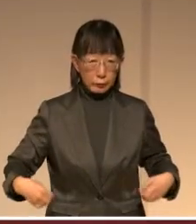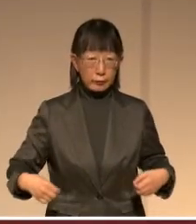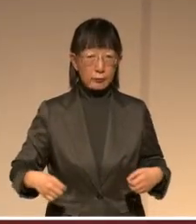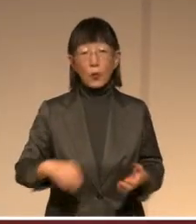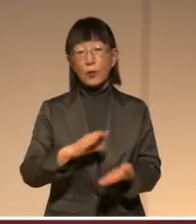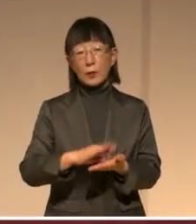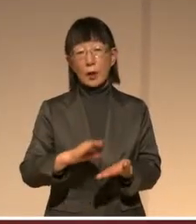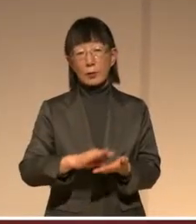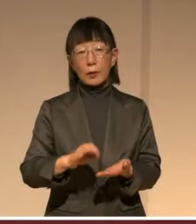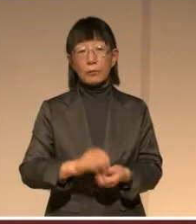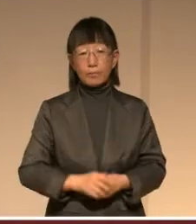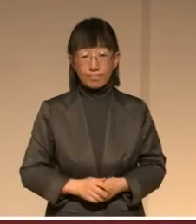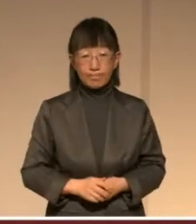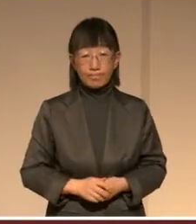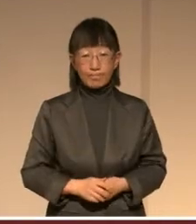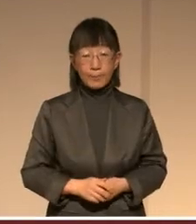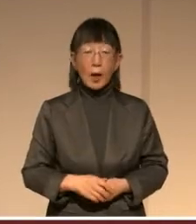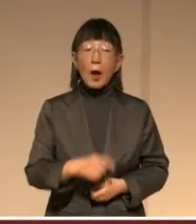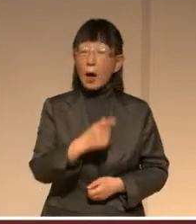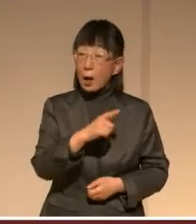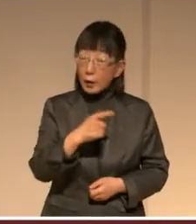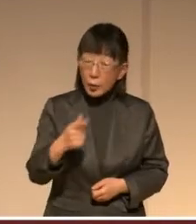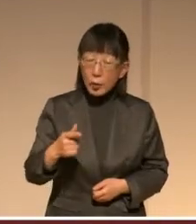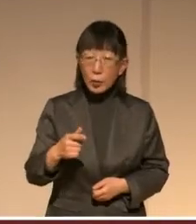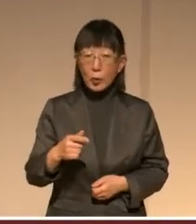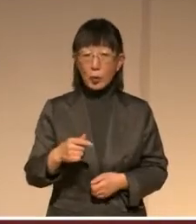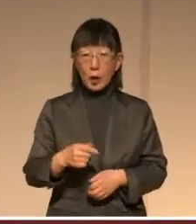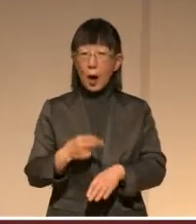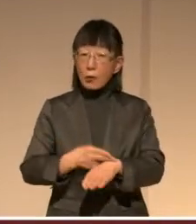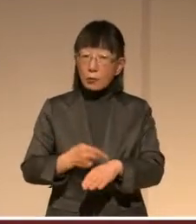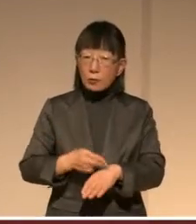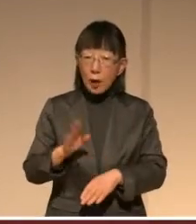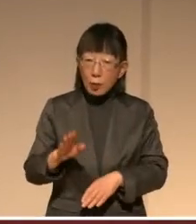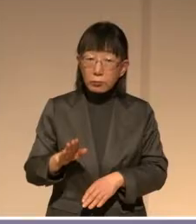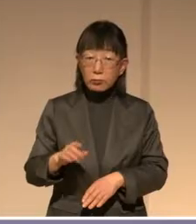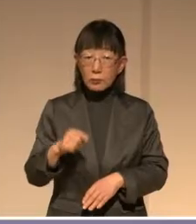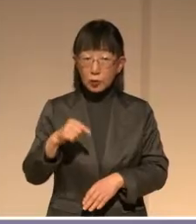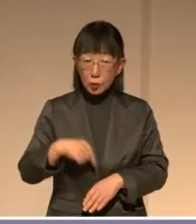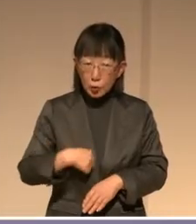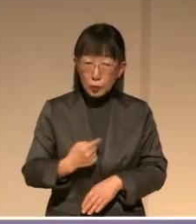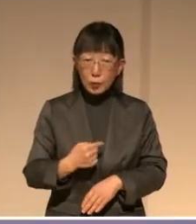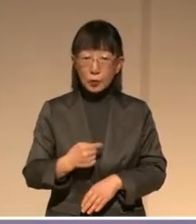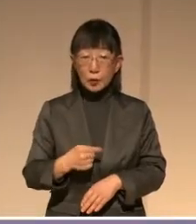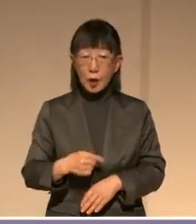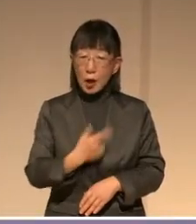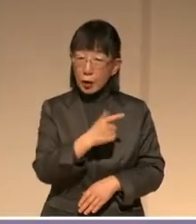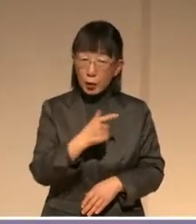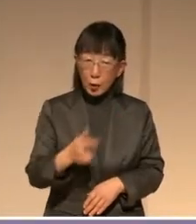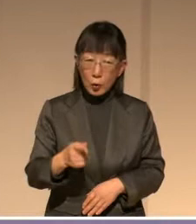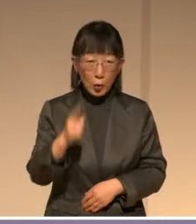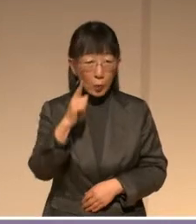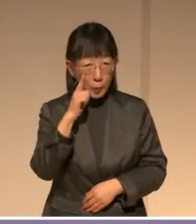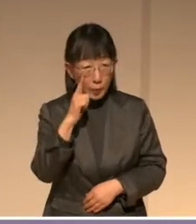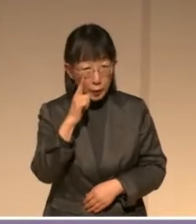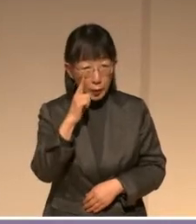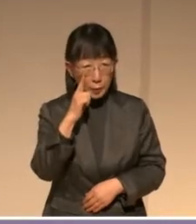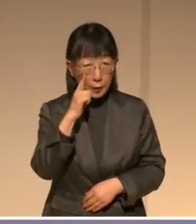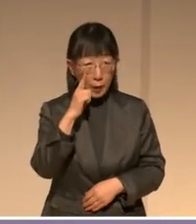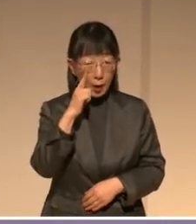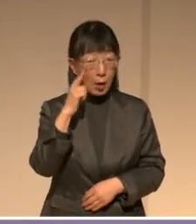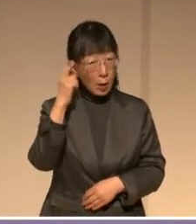自分でこういろいろやってみる中で生み出していかれたっていうことなんですかそうですね例えば車椅子の上です形するの